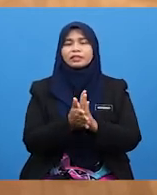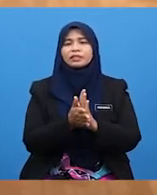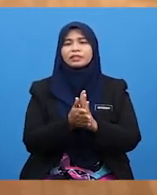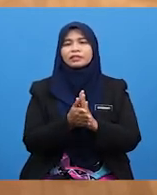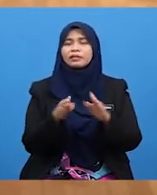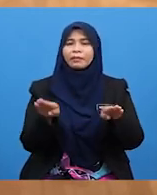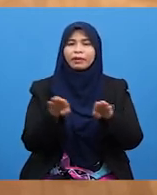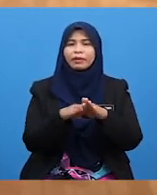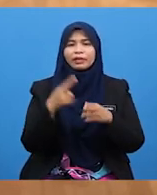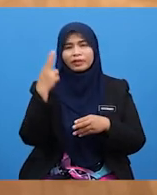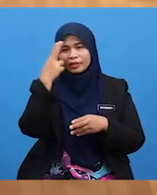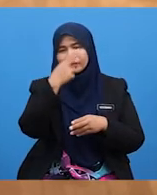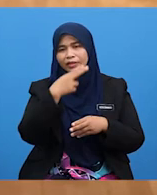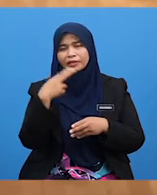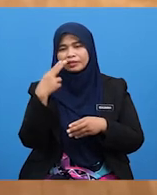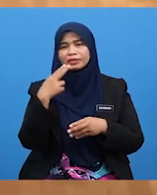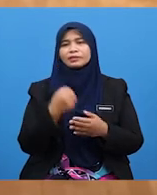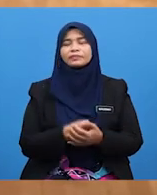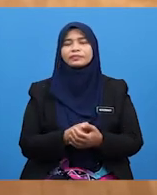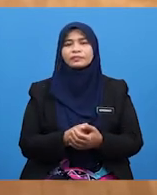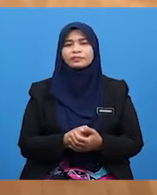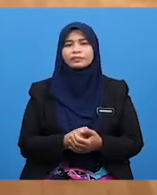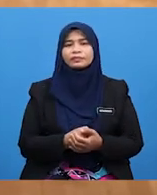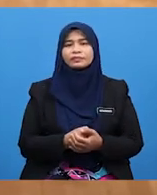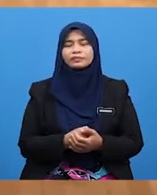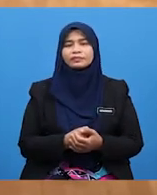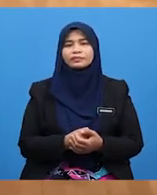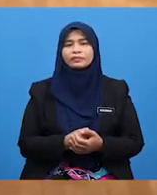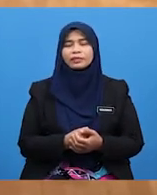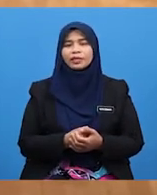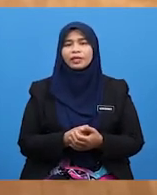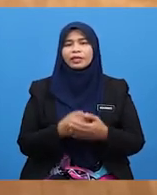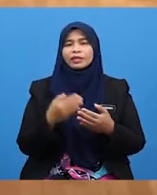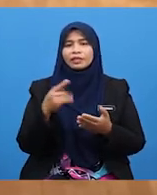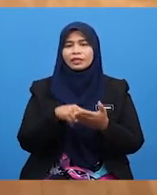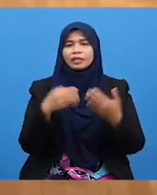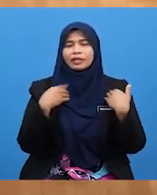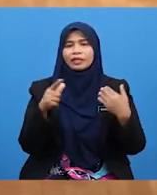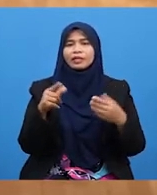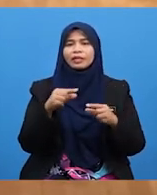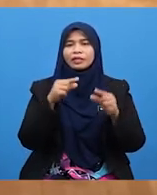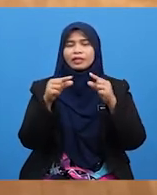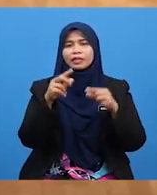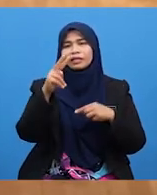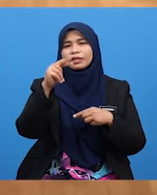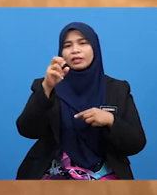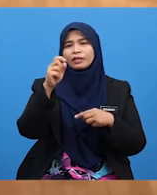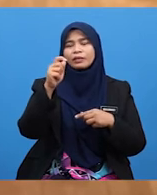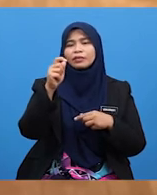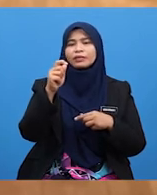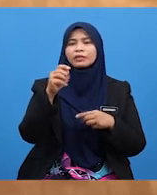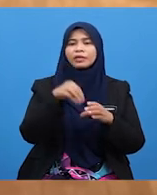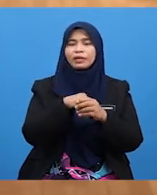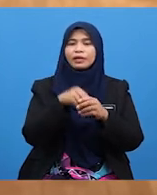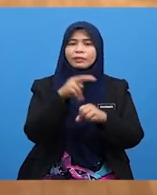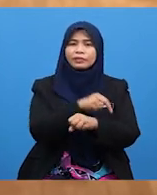hiasan dalam gaya melismatik. Apa itu melismatik? Melismatik ni adalah gerakan note, ya. Gerakan note dalam